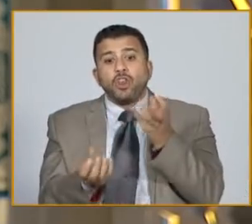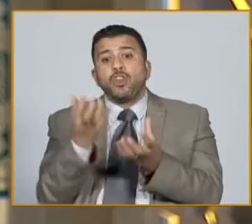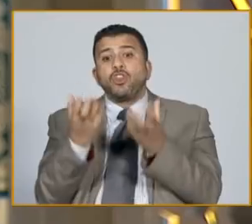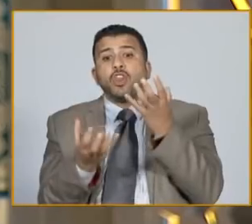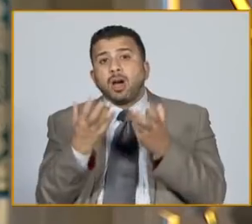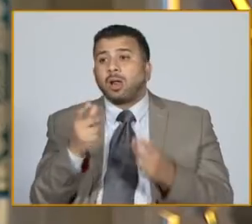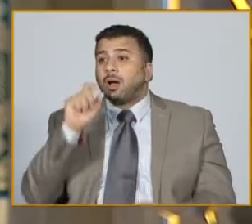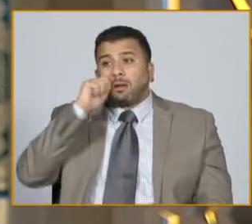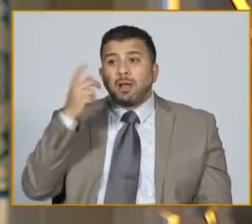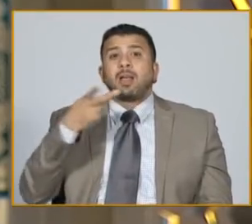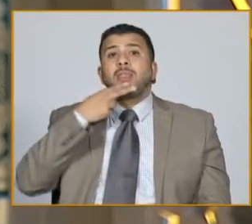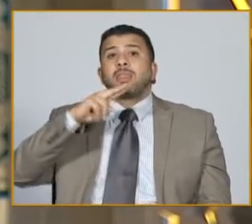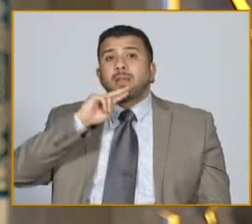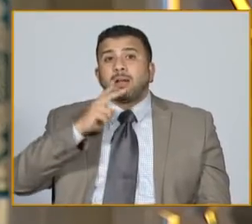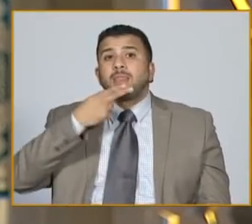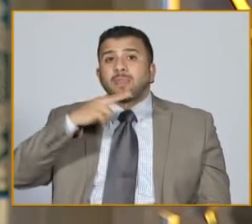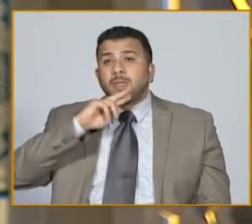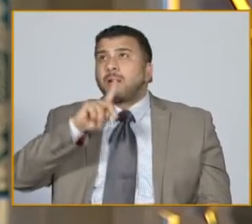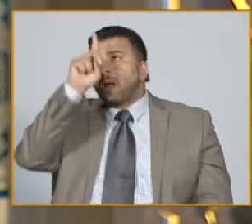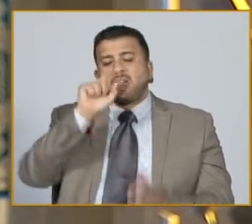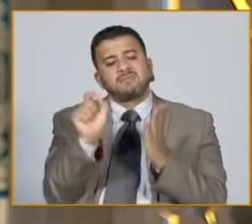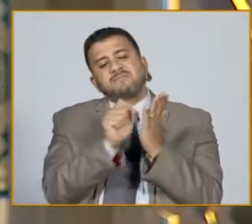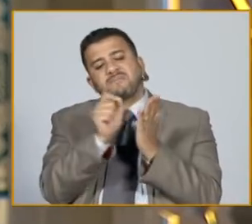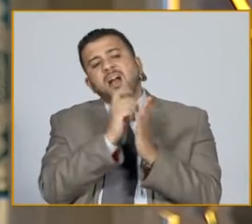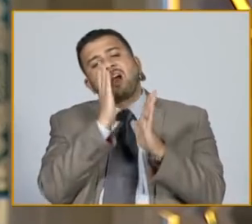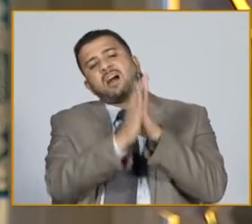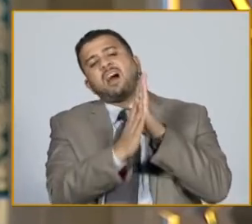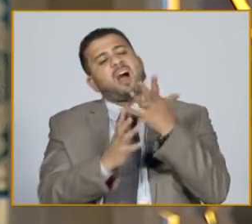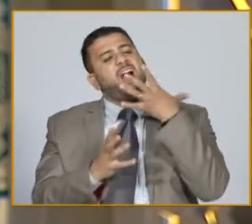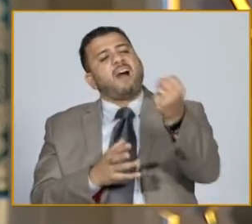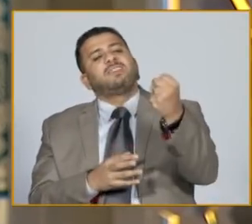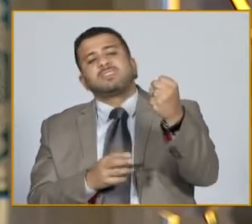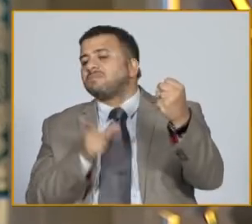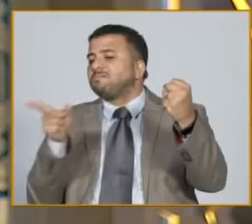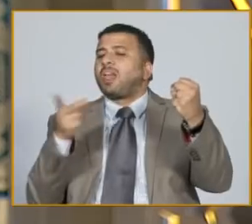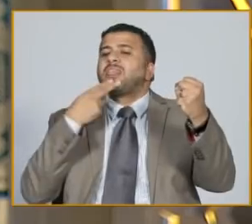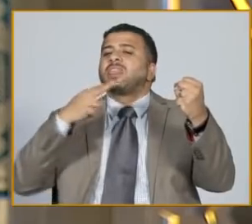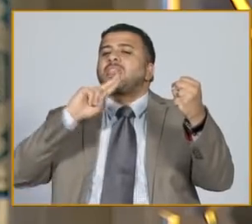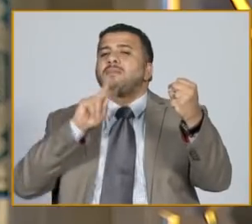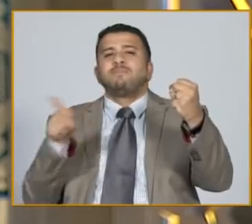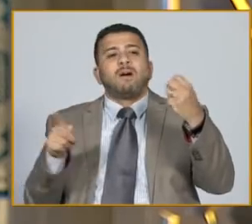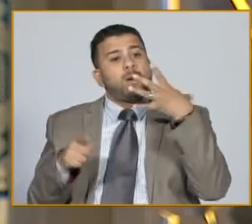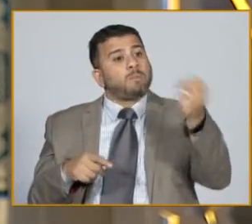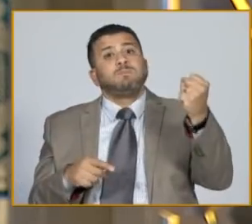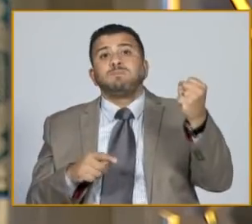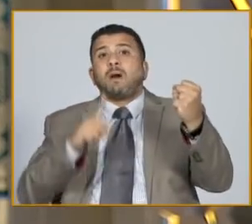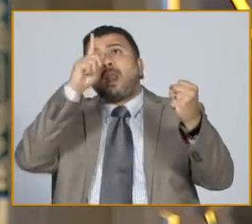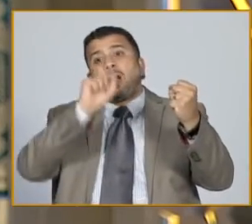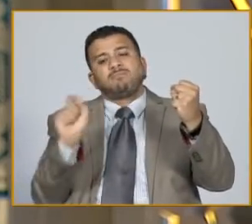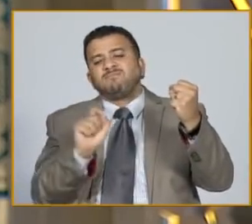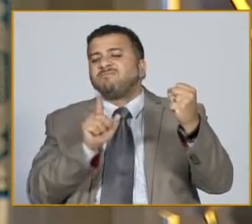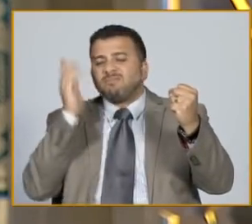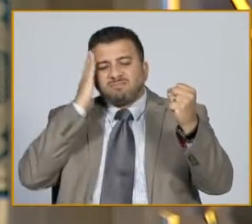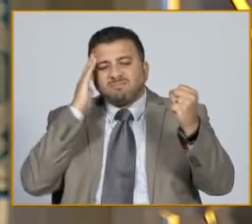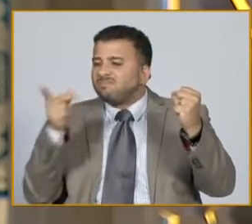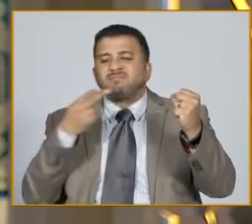يكذب ويتحرى الكذب حتى يكتب عند الله كذابة. النبي عليه الصلاة والسلام أخبر عن المنافقين بأنهم أهل كذب، والله جل وعلا